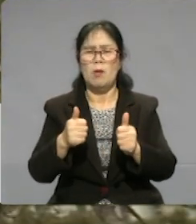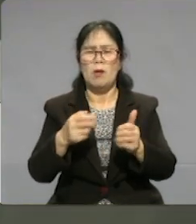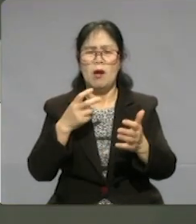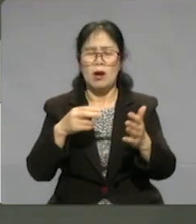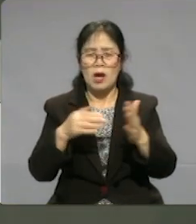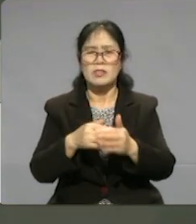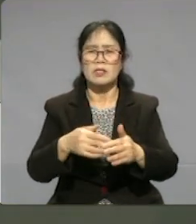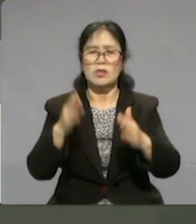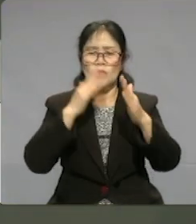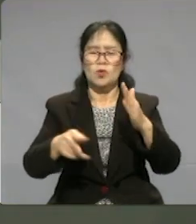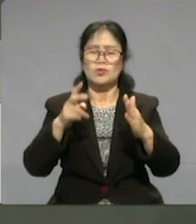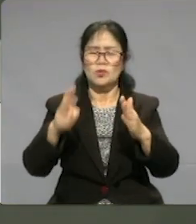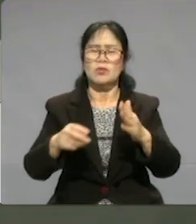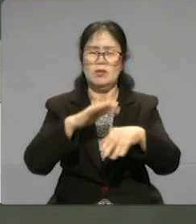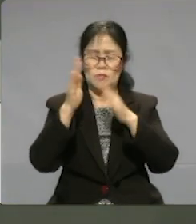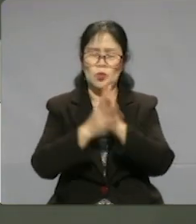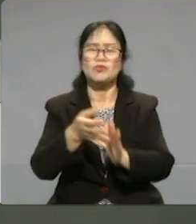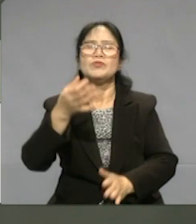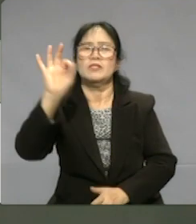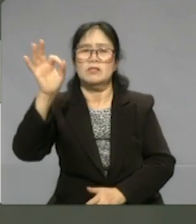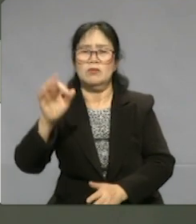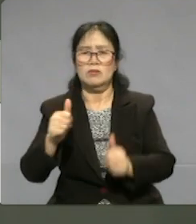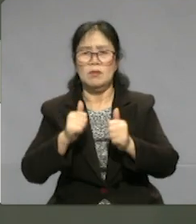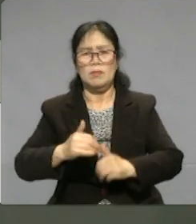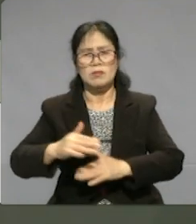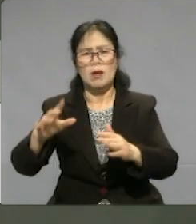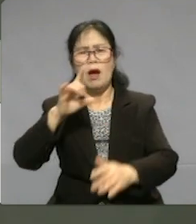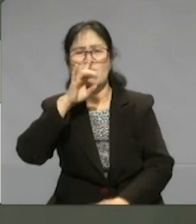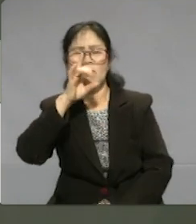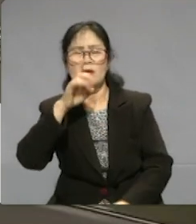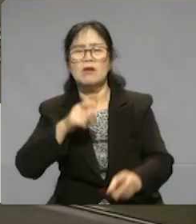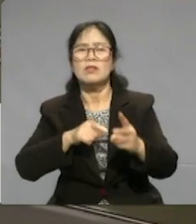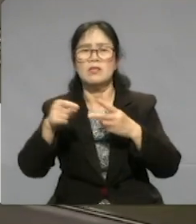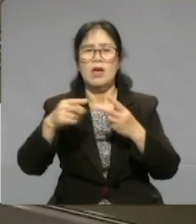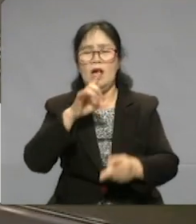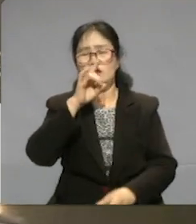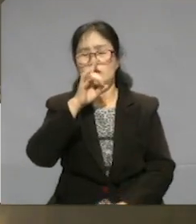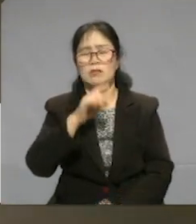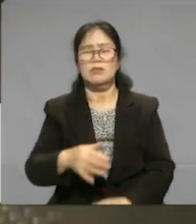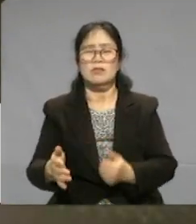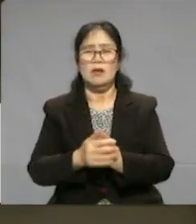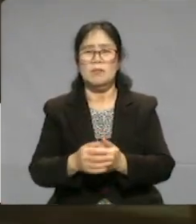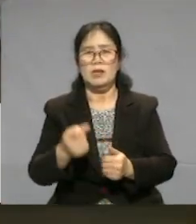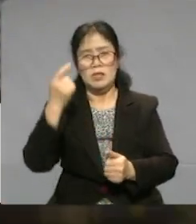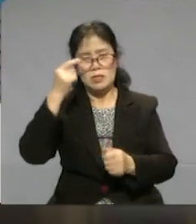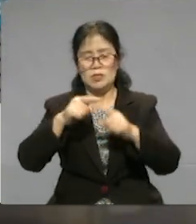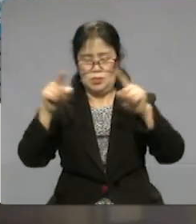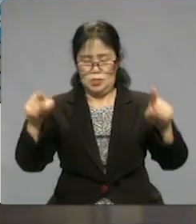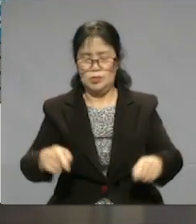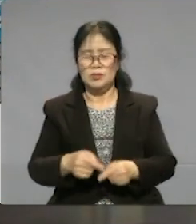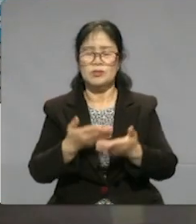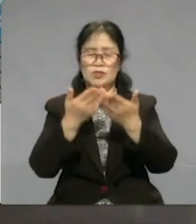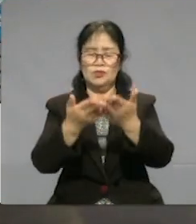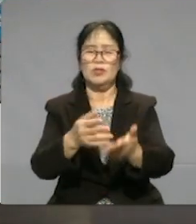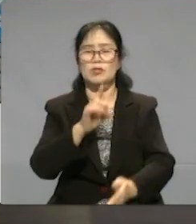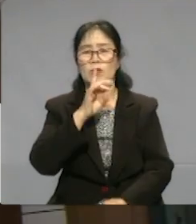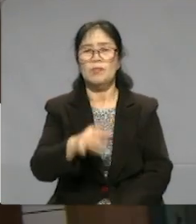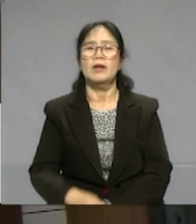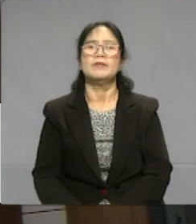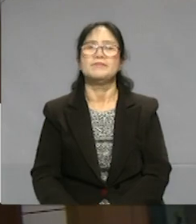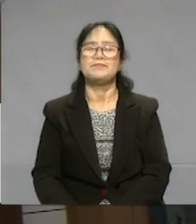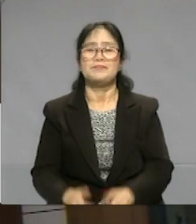사실을 모두 인정했다며 재판 진행이 안 되는 건 이해할 수 없다며 의견서를 제출했다고 밝혔습니다